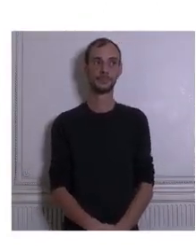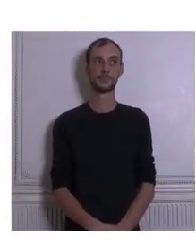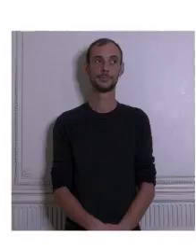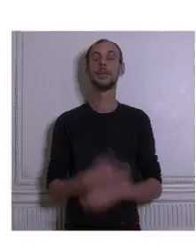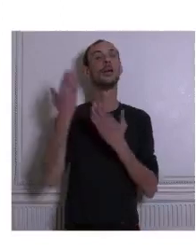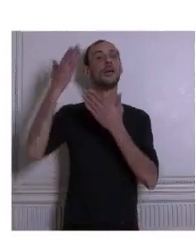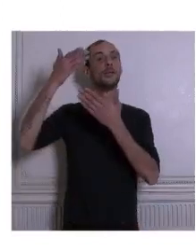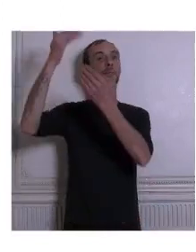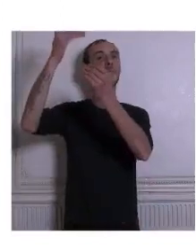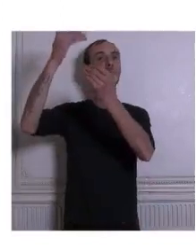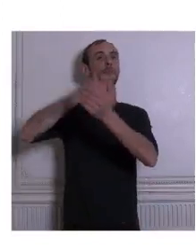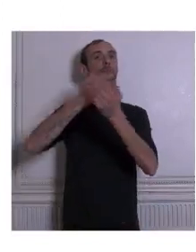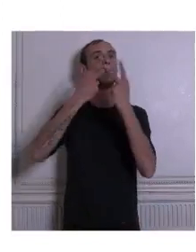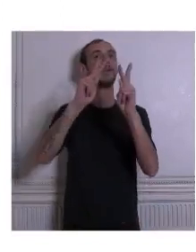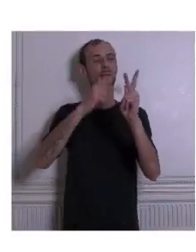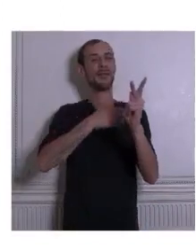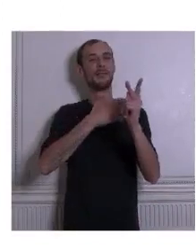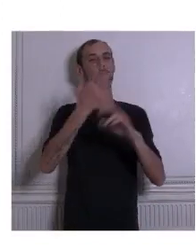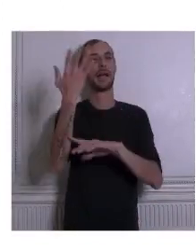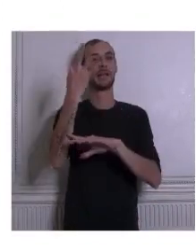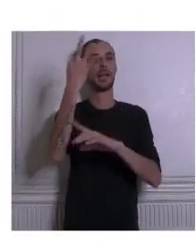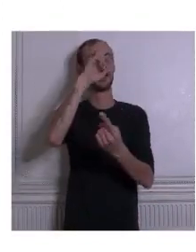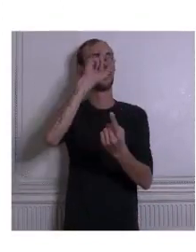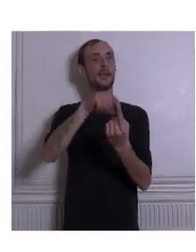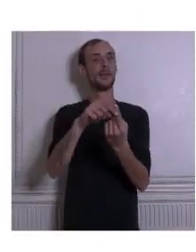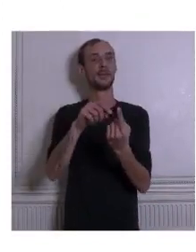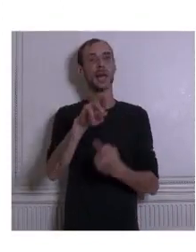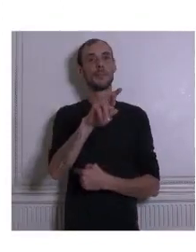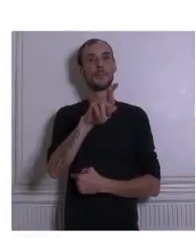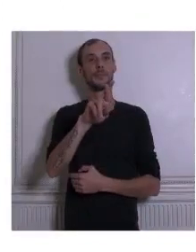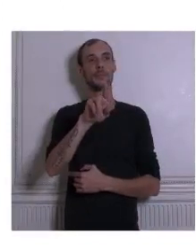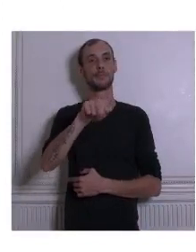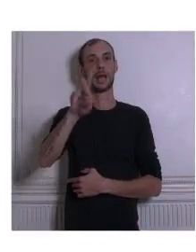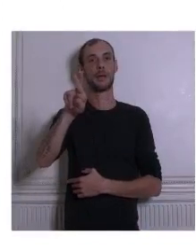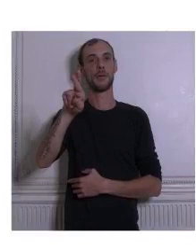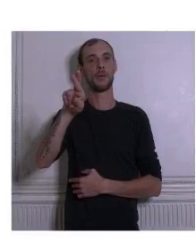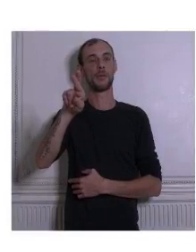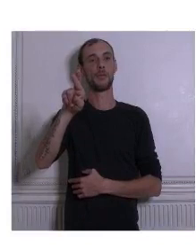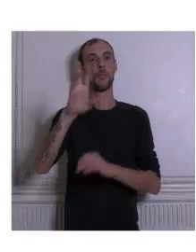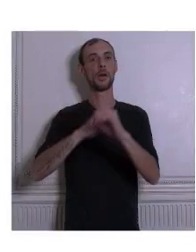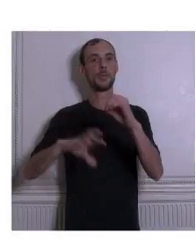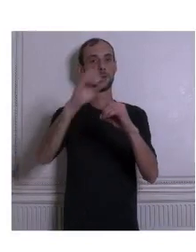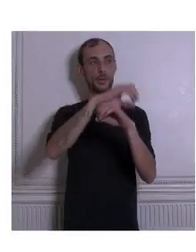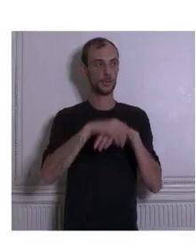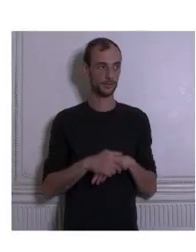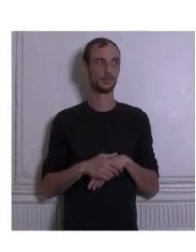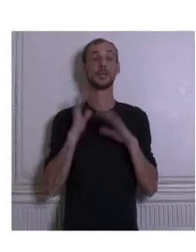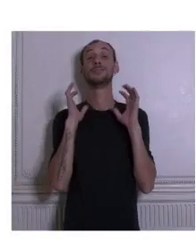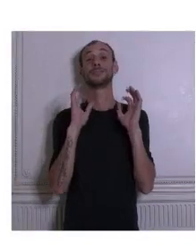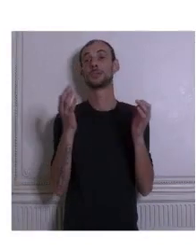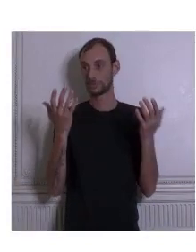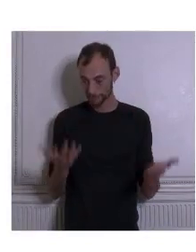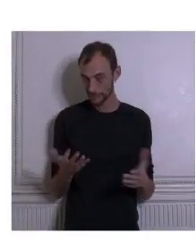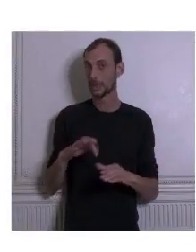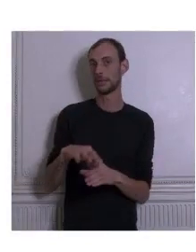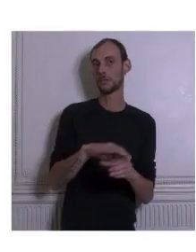plafond au-dessus de la piscine qui était une vraie passoire thermique, qui est de l'air en fait, hein, c'est pas du dur. On peut pas poser on peut pas poser un grand nombre